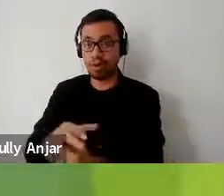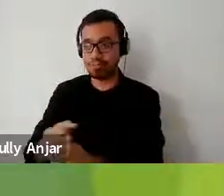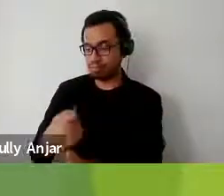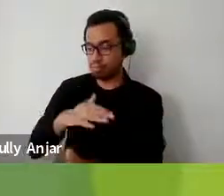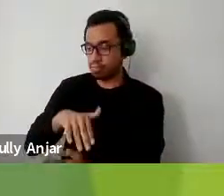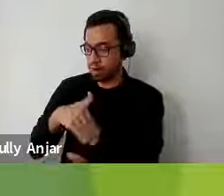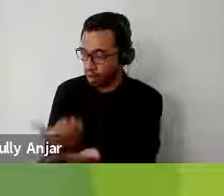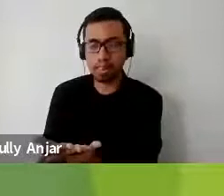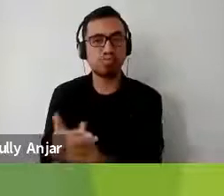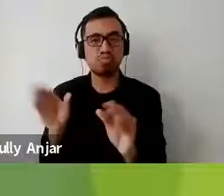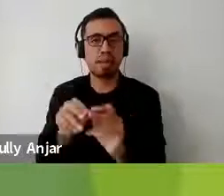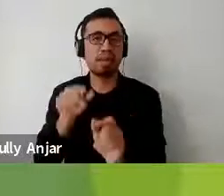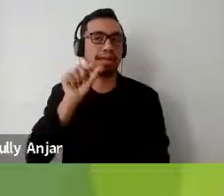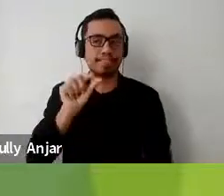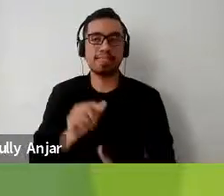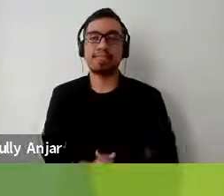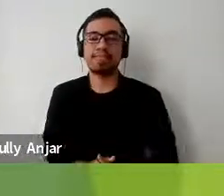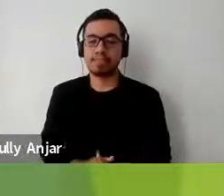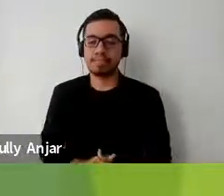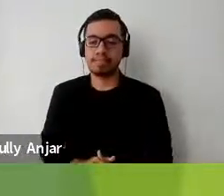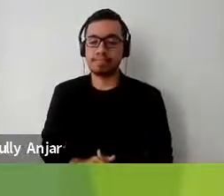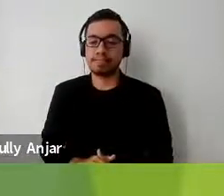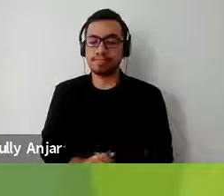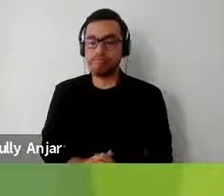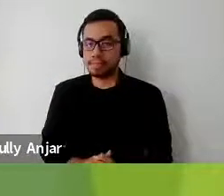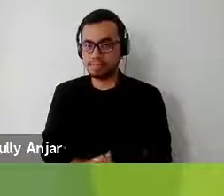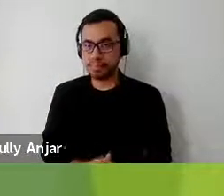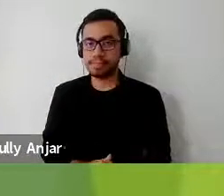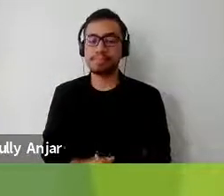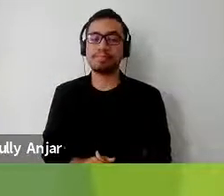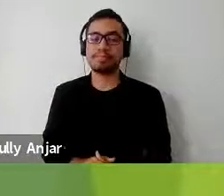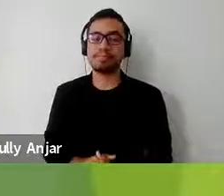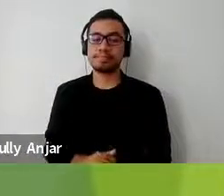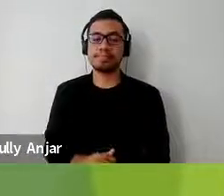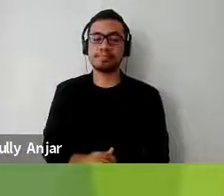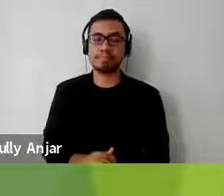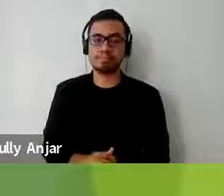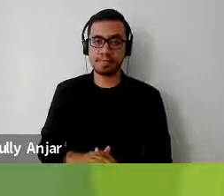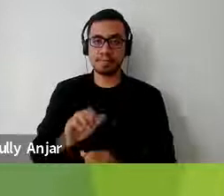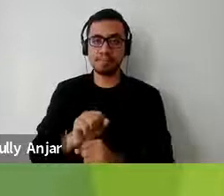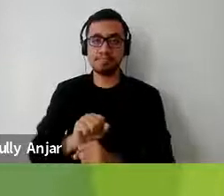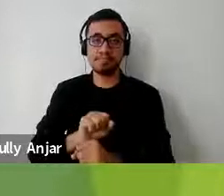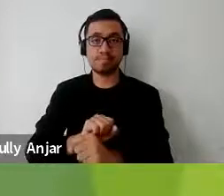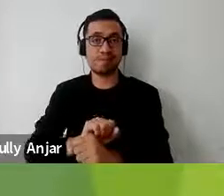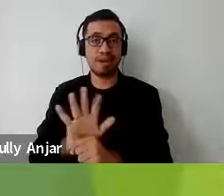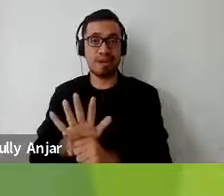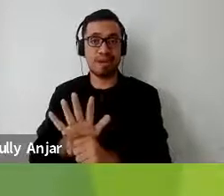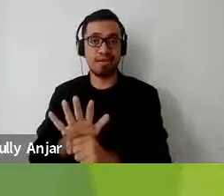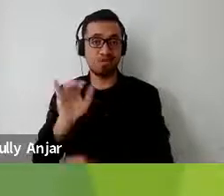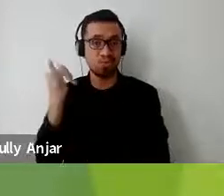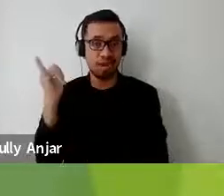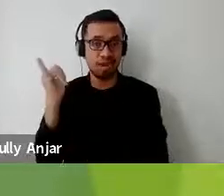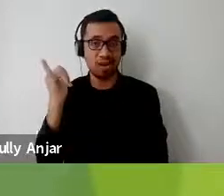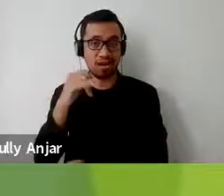Perlu diketahui oleh Bapak-Ibu sekalian bahwa tujuan, sasaran, dan strategi penanganan COVID-19 di DIY, yang